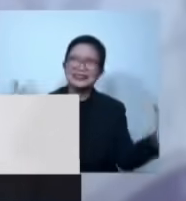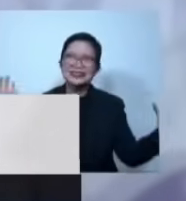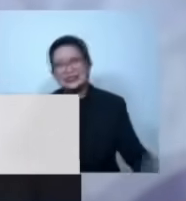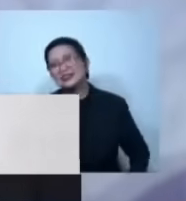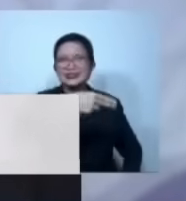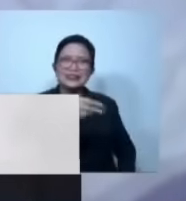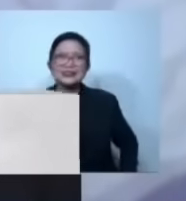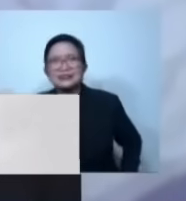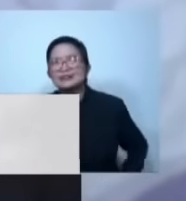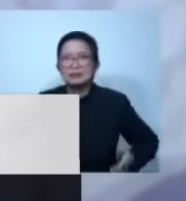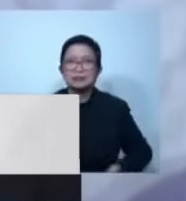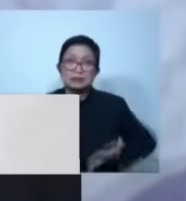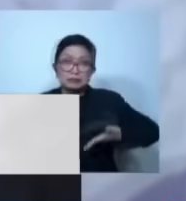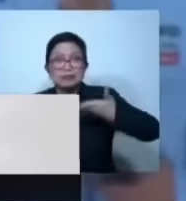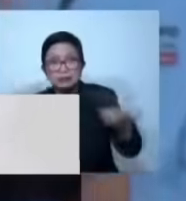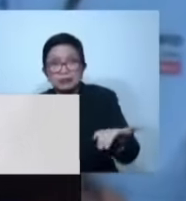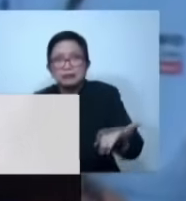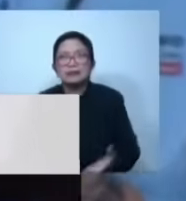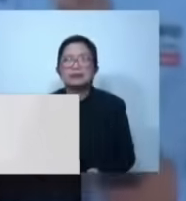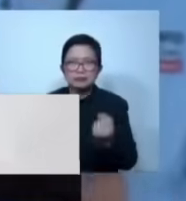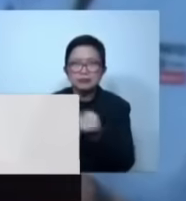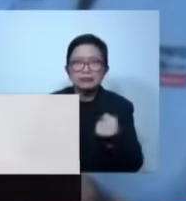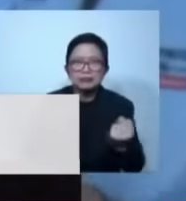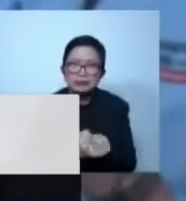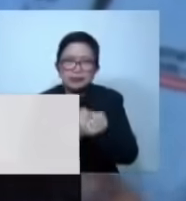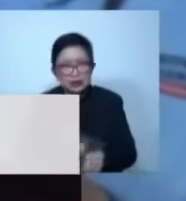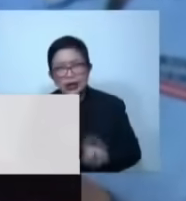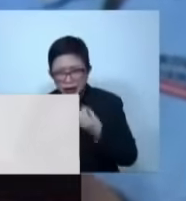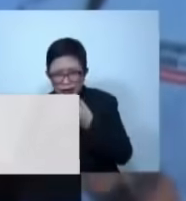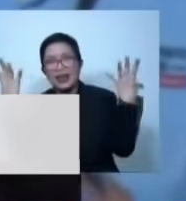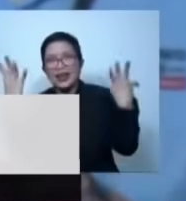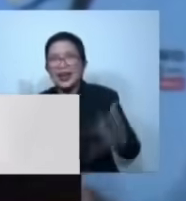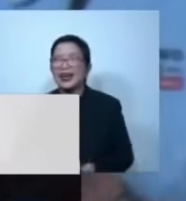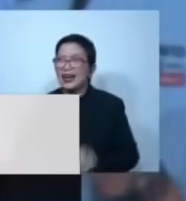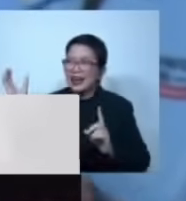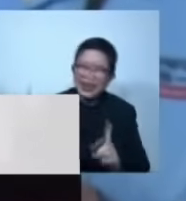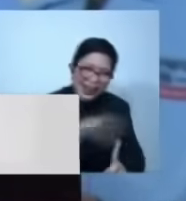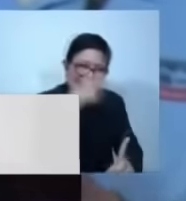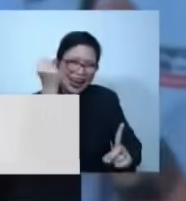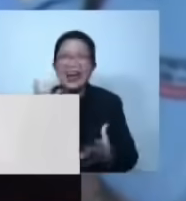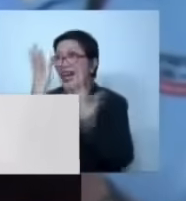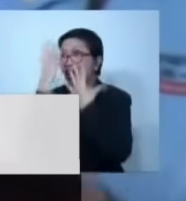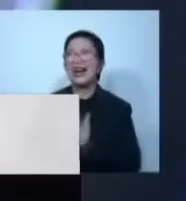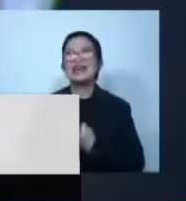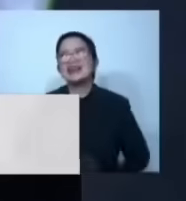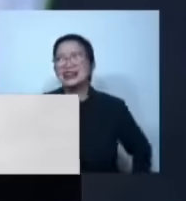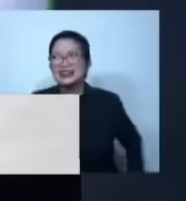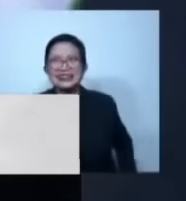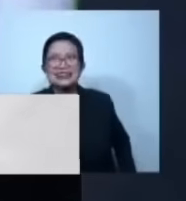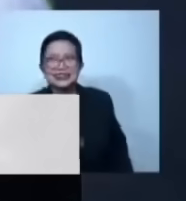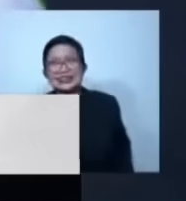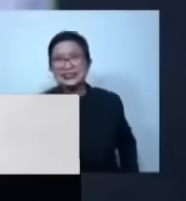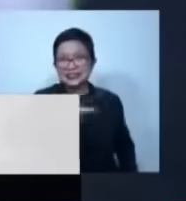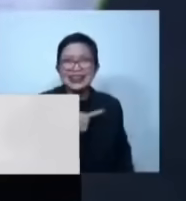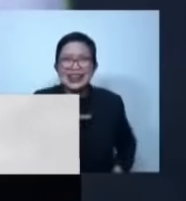Indonesia beri kontribusi nyata raih Asa bersama kita